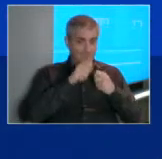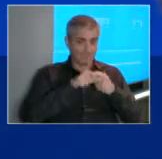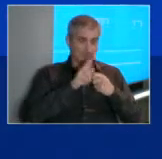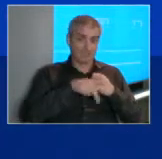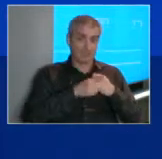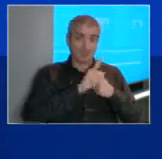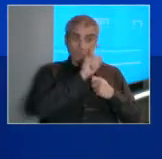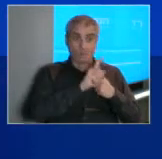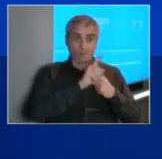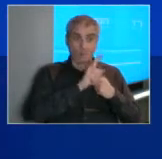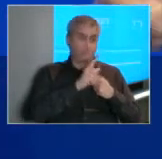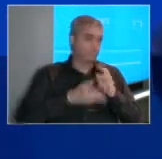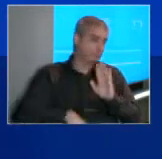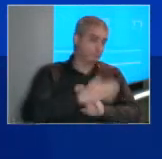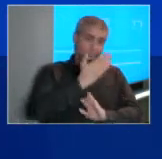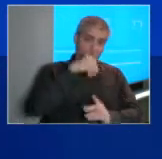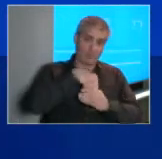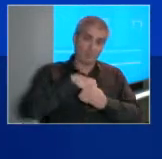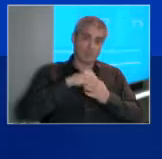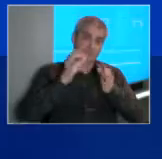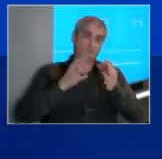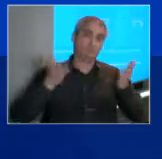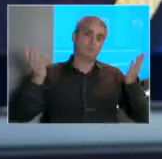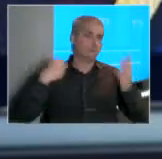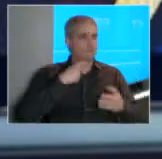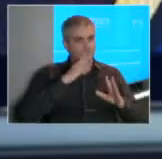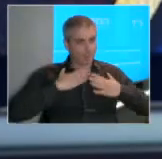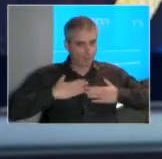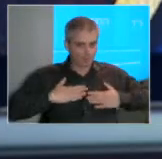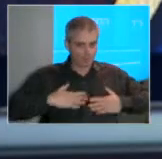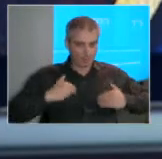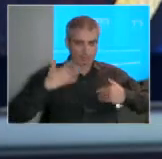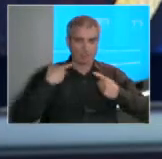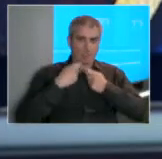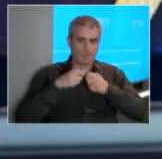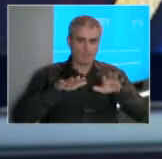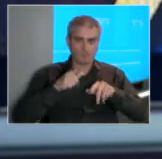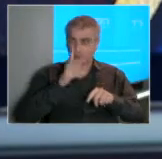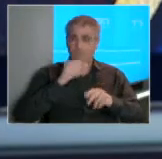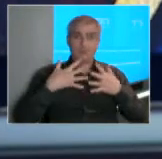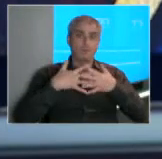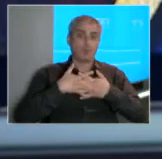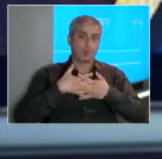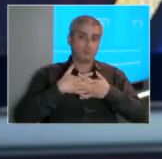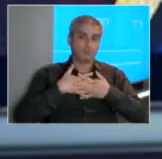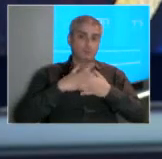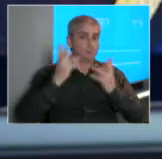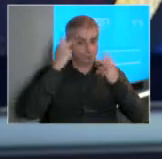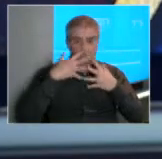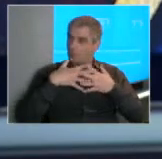יכול אולי להוציא אותם או להכניס אותם למשפט? אז אני אתן לך תפירת הרגעה. אני הייתי חבר גם בממשלה וגם בקואליציות,